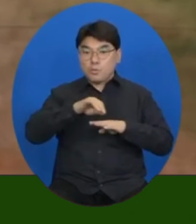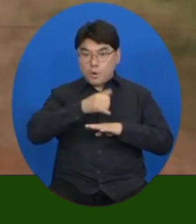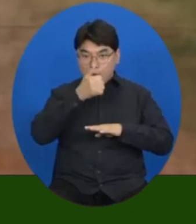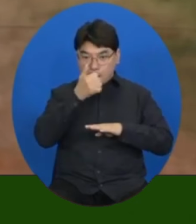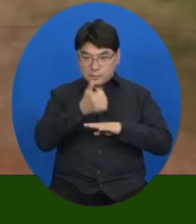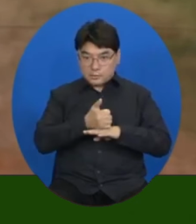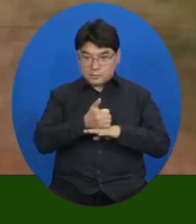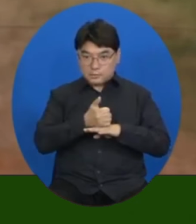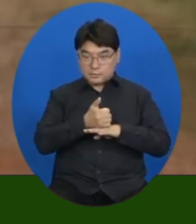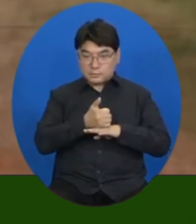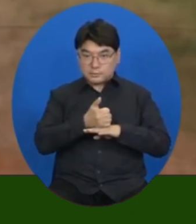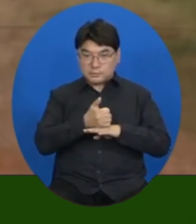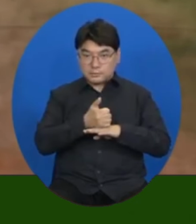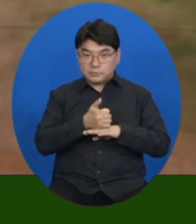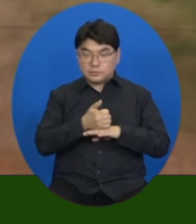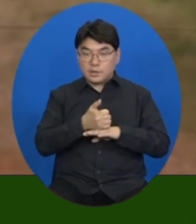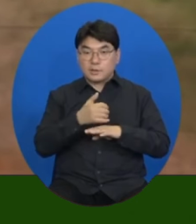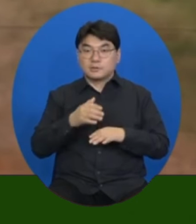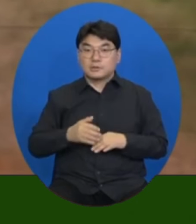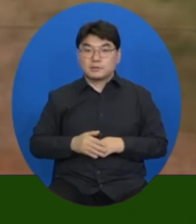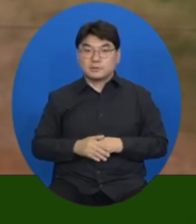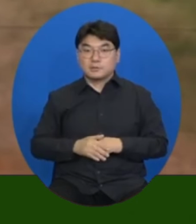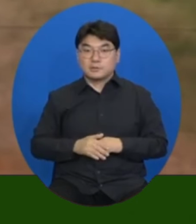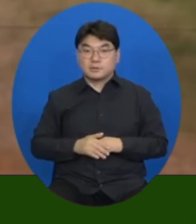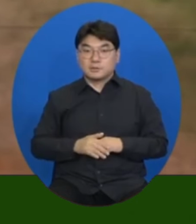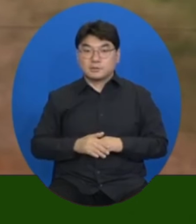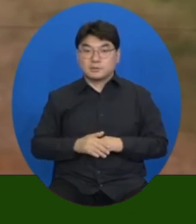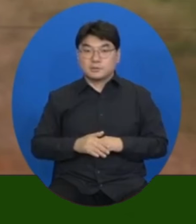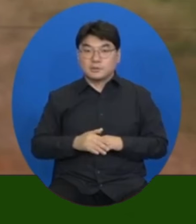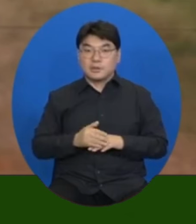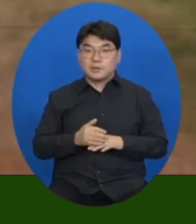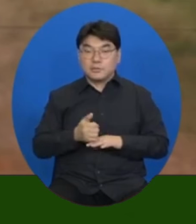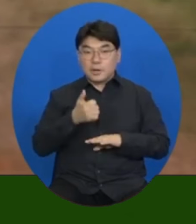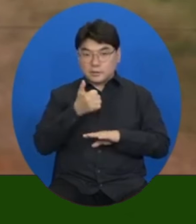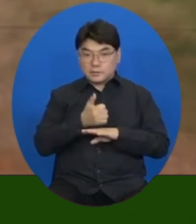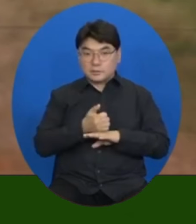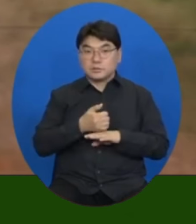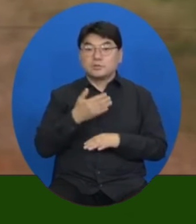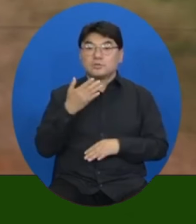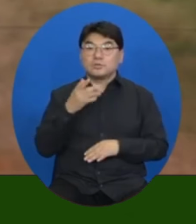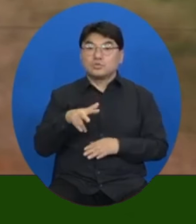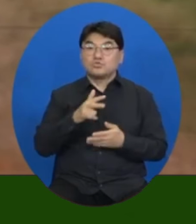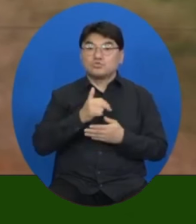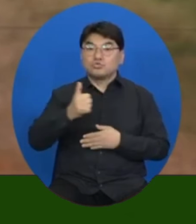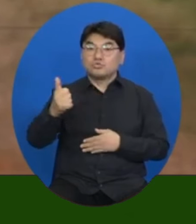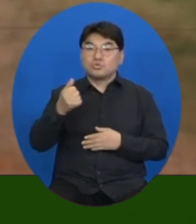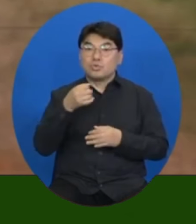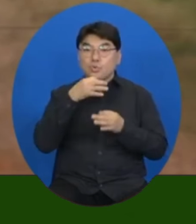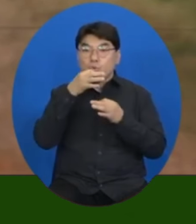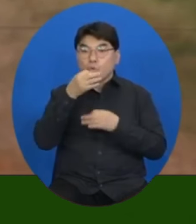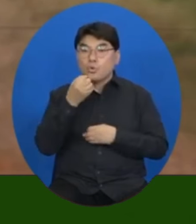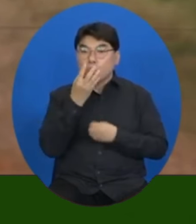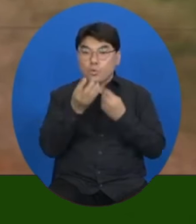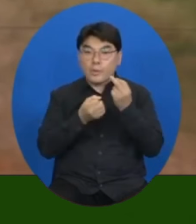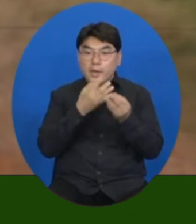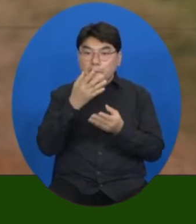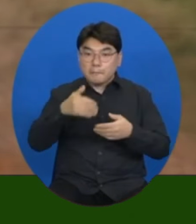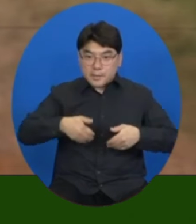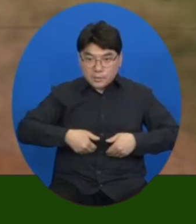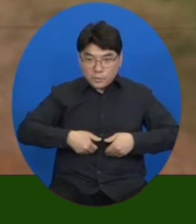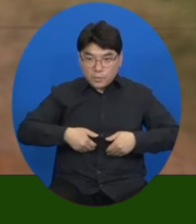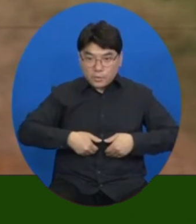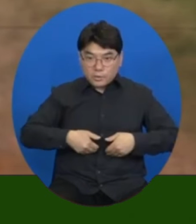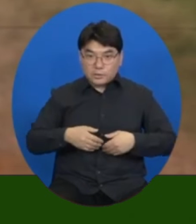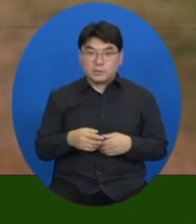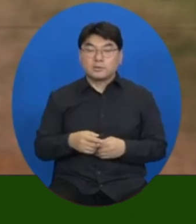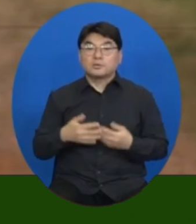가사 라하는 로마의 황제가 황제를 너희는 주라고 고백해 된다 주님이라고